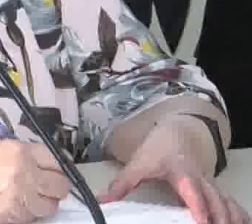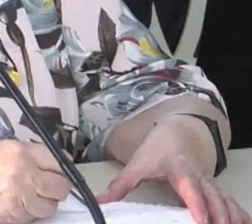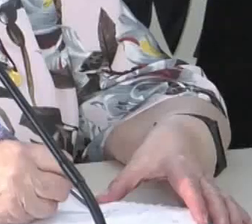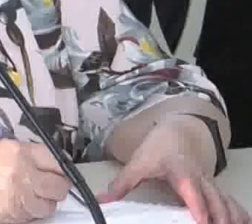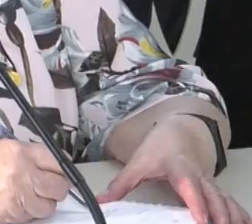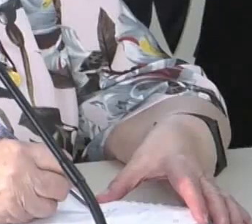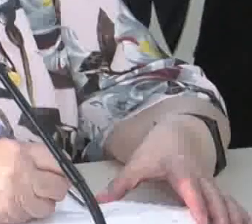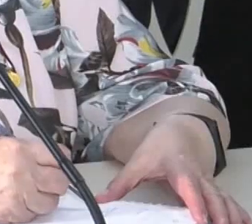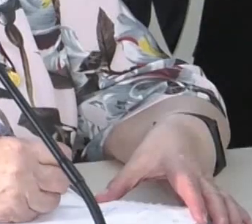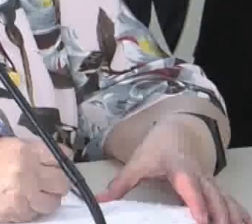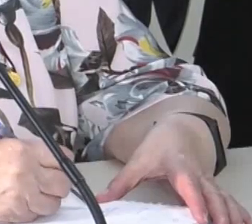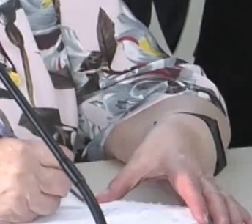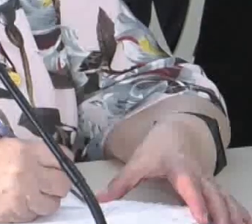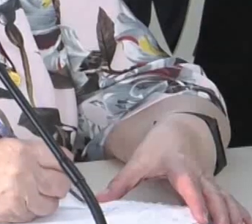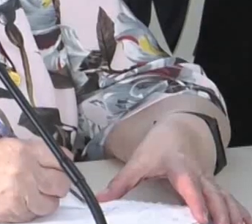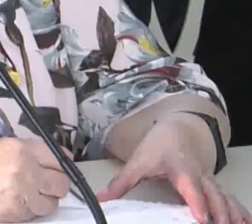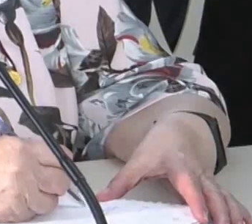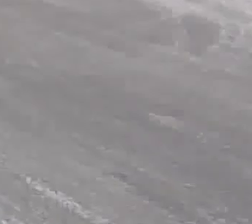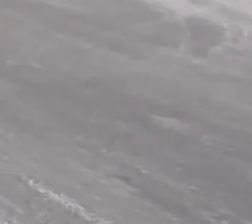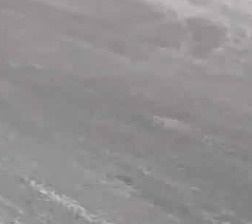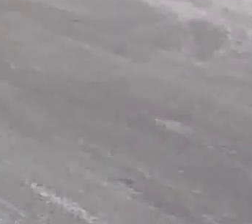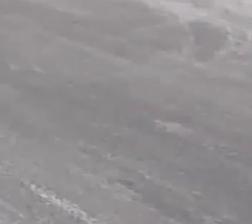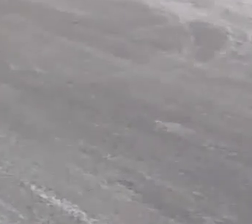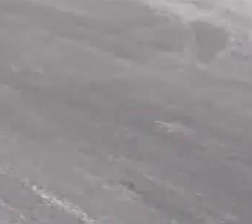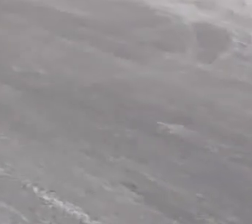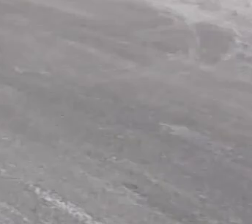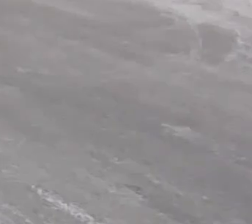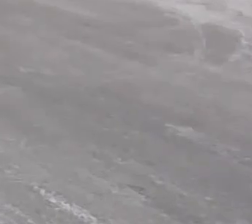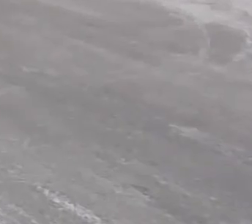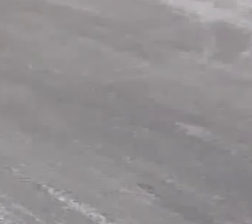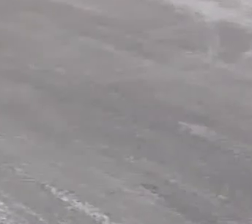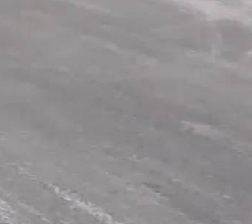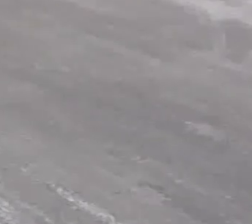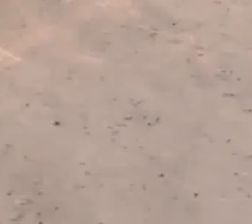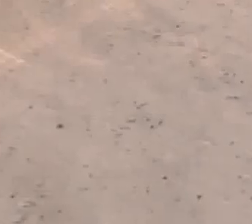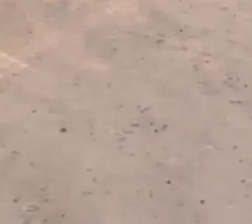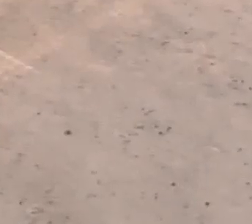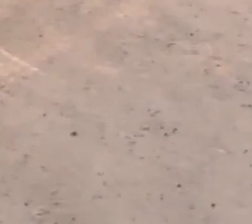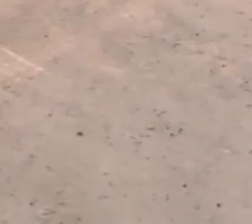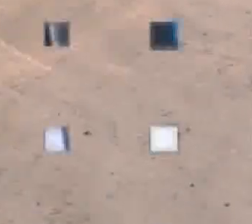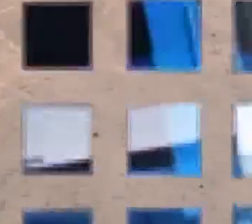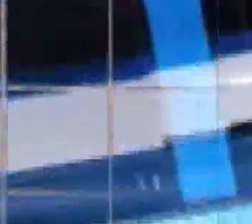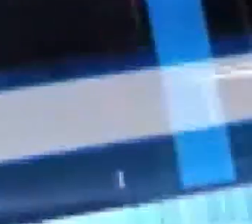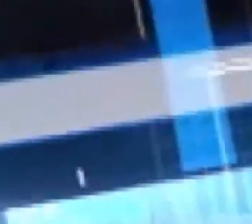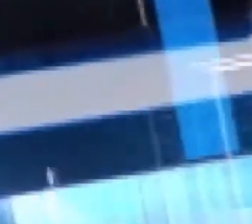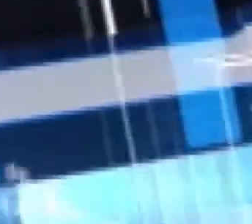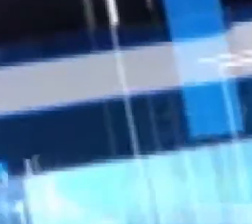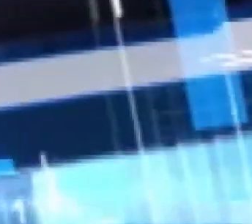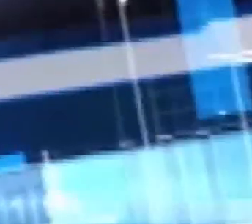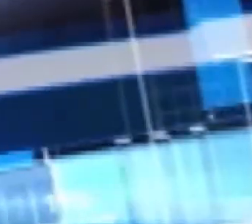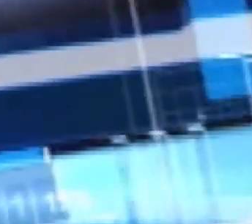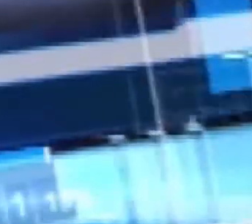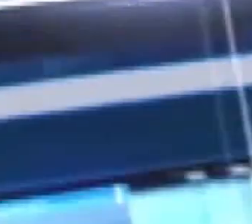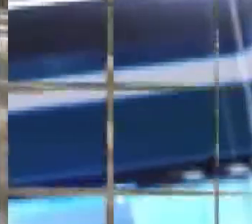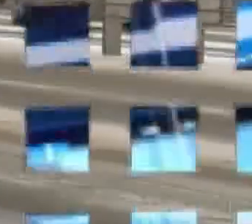Объявлен конкурс среди мусоровывозящих компаний города. Также до конца года вопрос общественного транспорта будет решен.